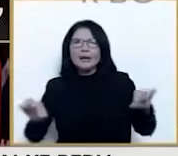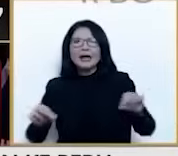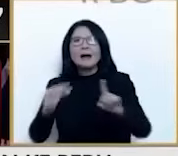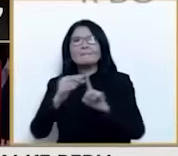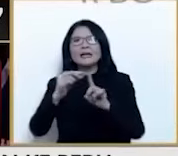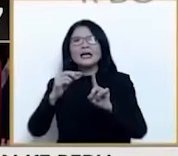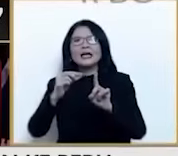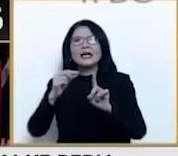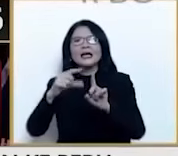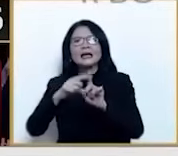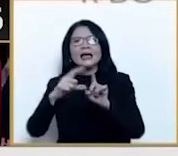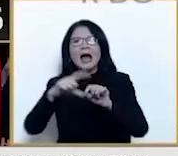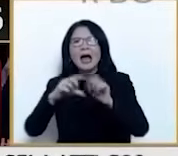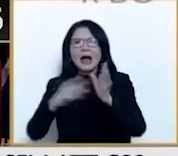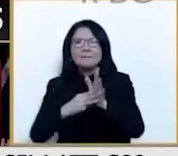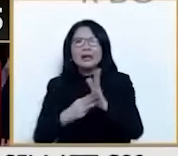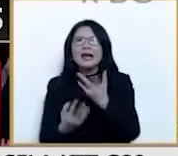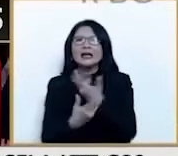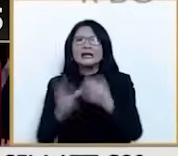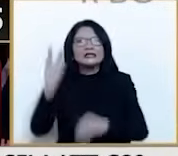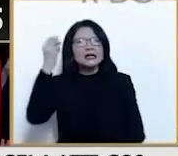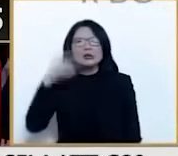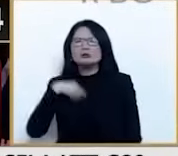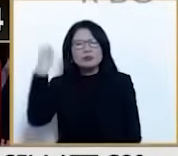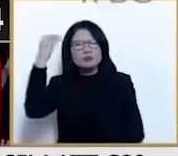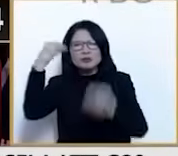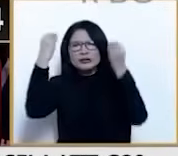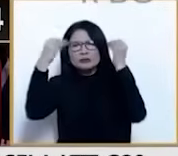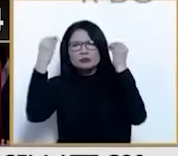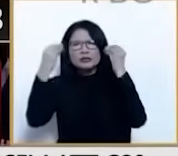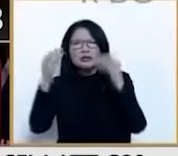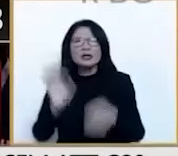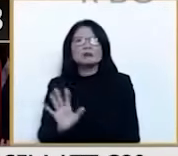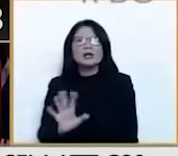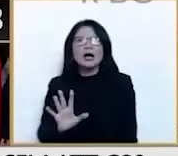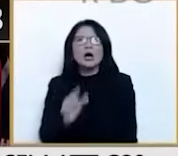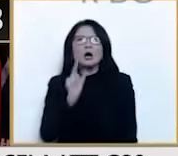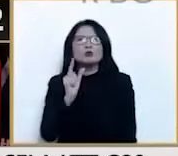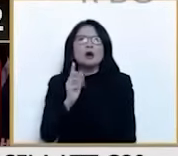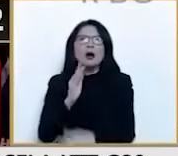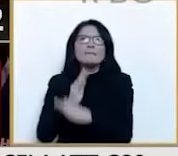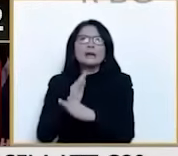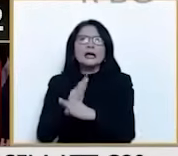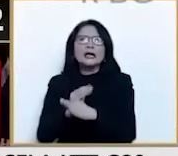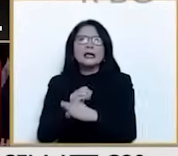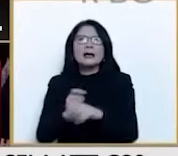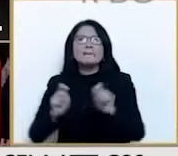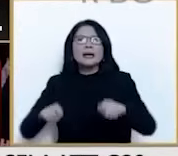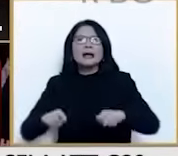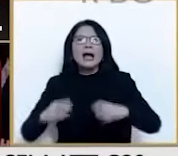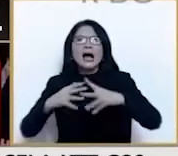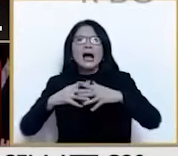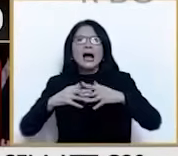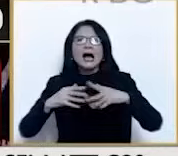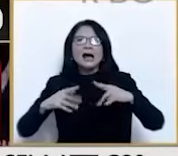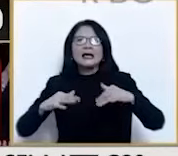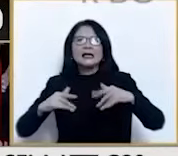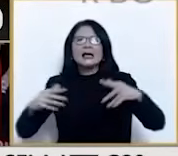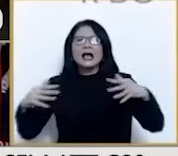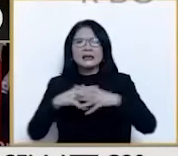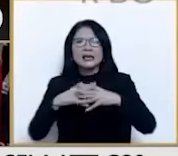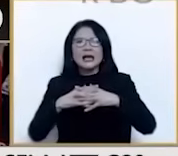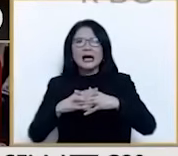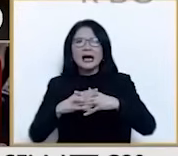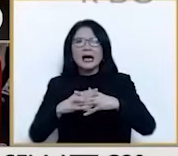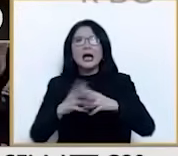PDAM. Jadi rakyat Jakarta tidak perlu lagi pusing dengan pelarangan penggunaan air tanah, karena solusinya